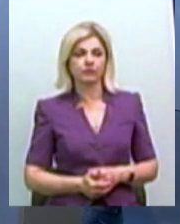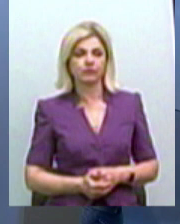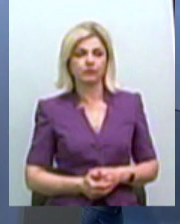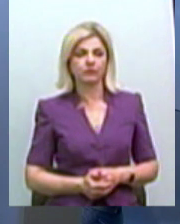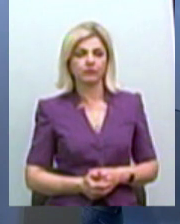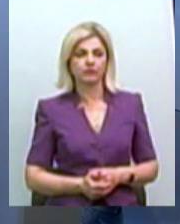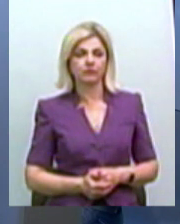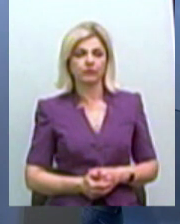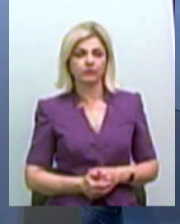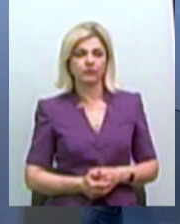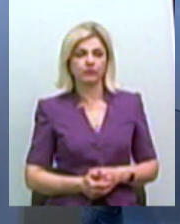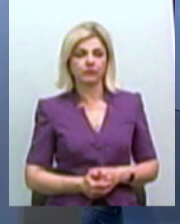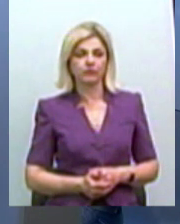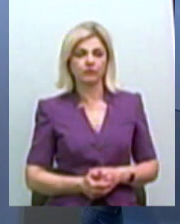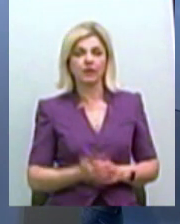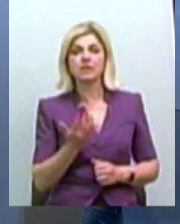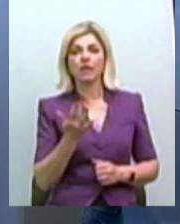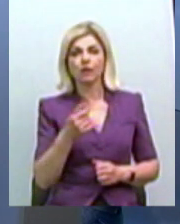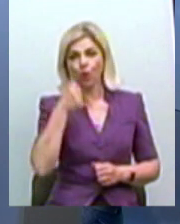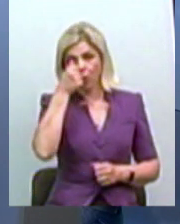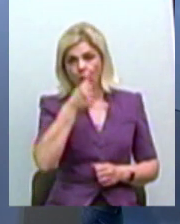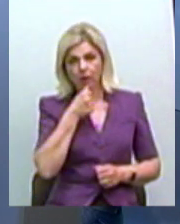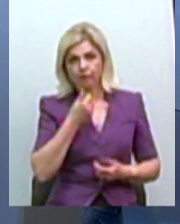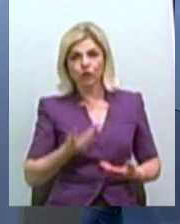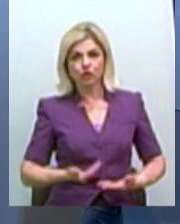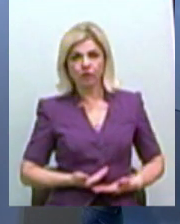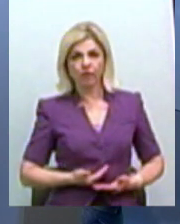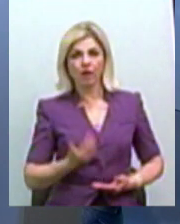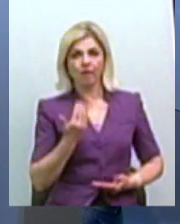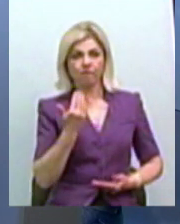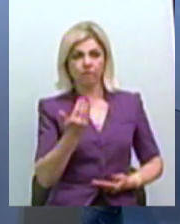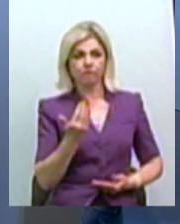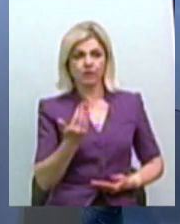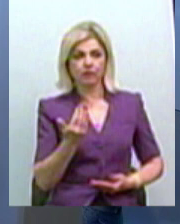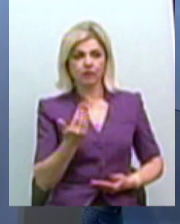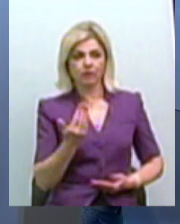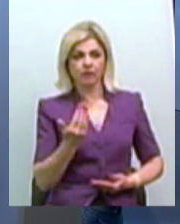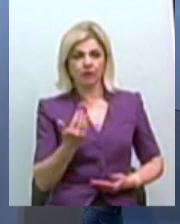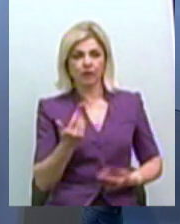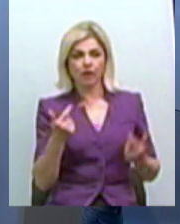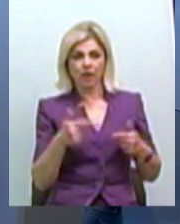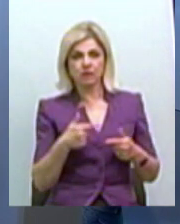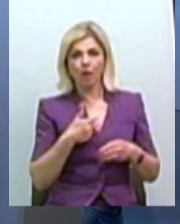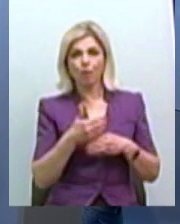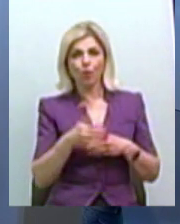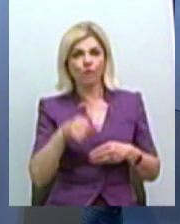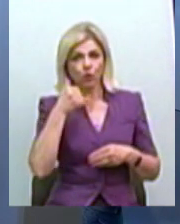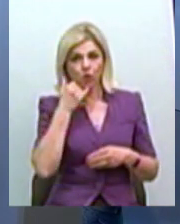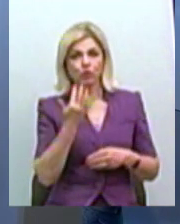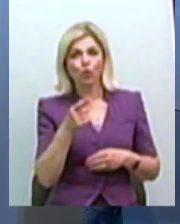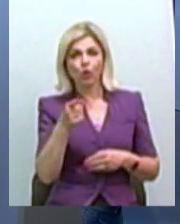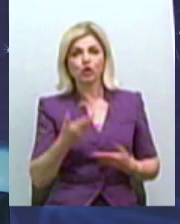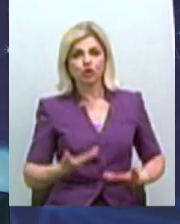Скажіть, будь ласка, скільки років живе ваш гість, я пізно включила. Скільки років він живе